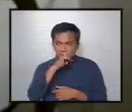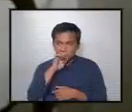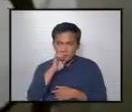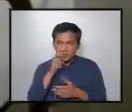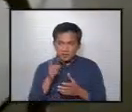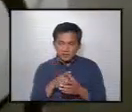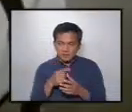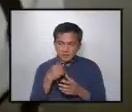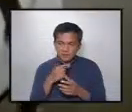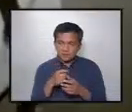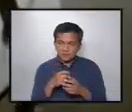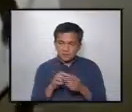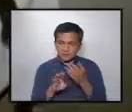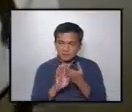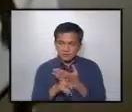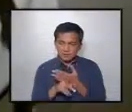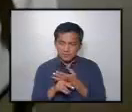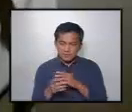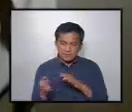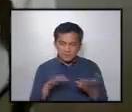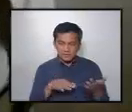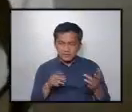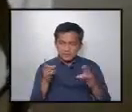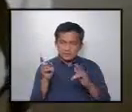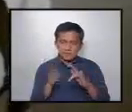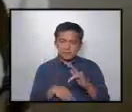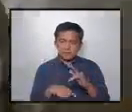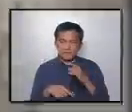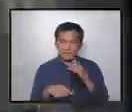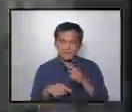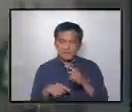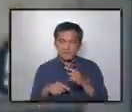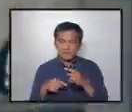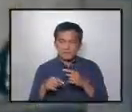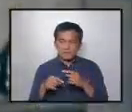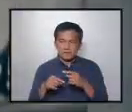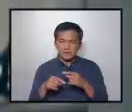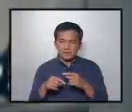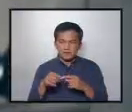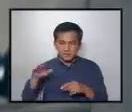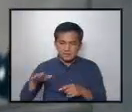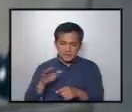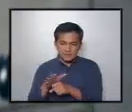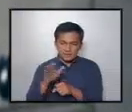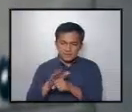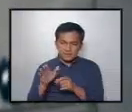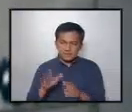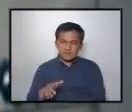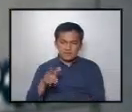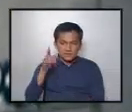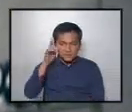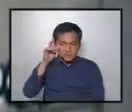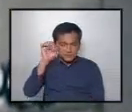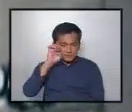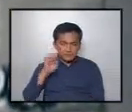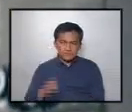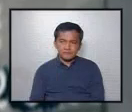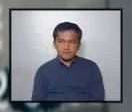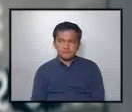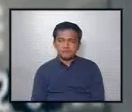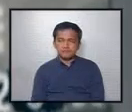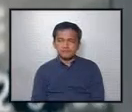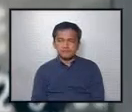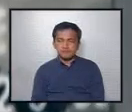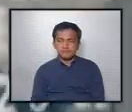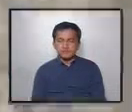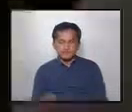unang nasampulan sa pagbabalik ng death penalty ang convicted child rapist na si Leo Echegaray.